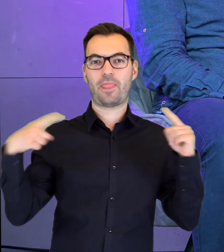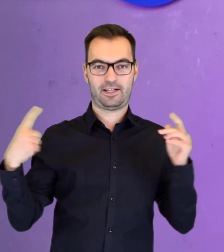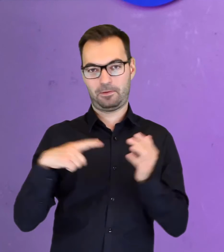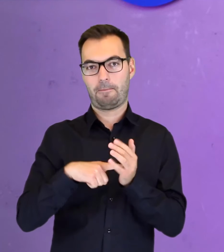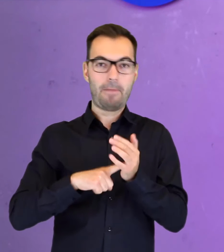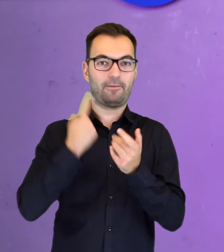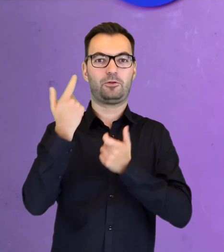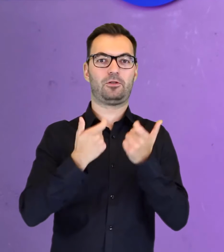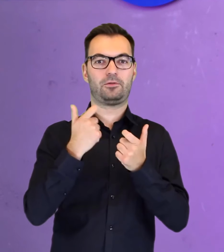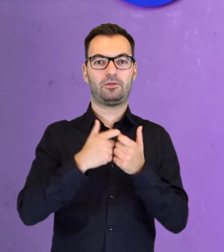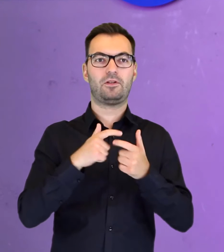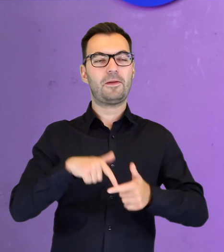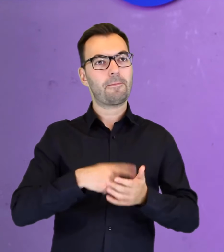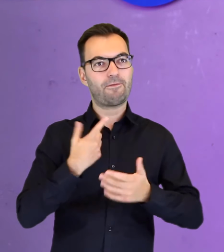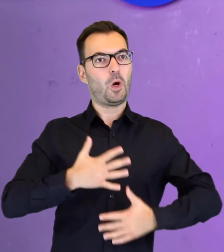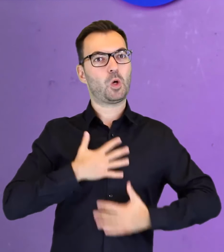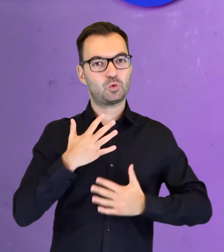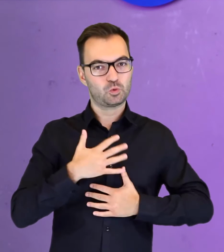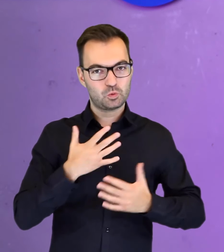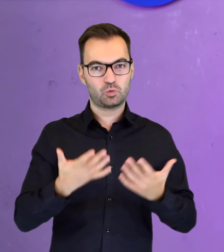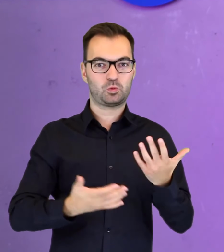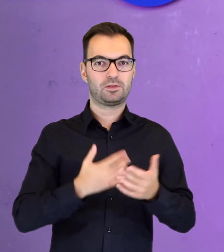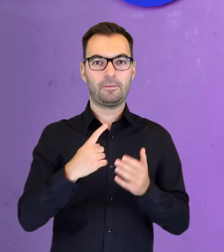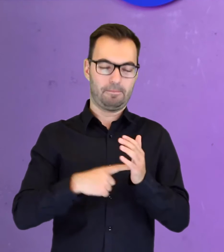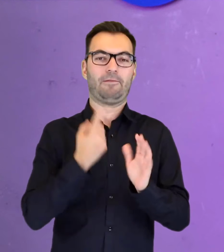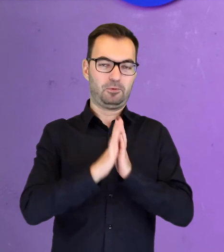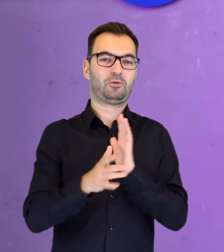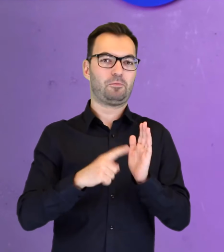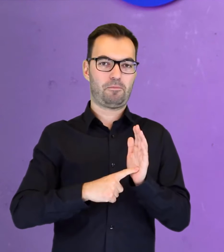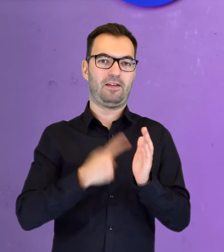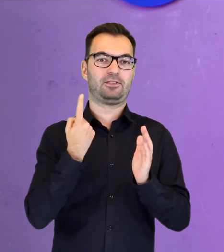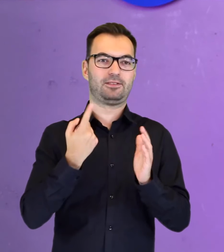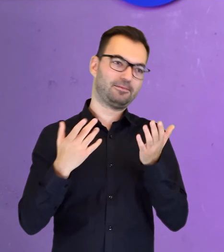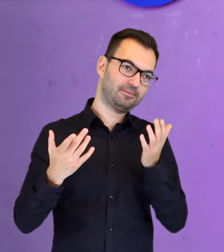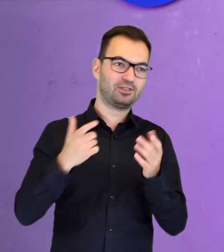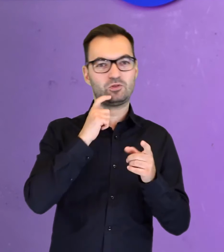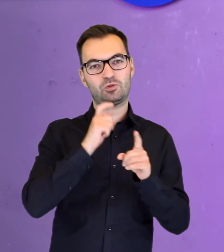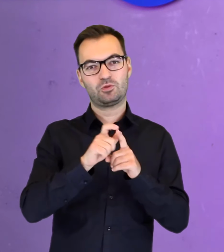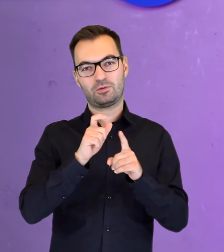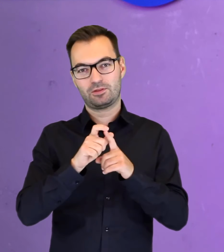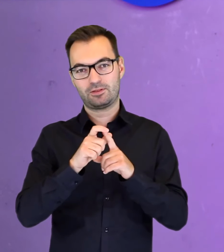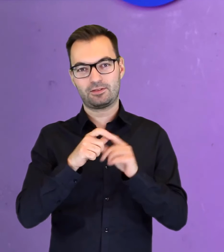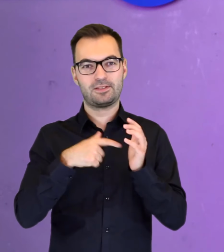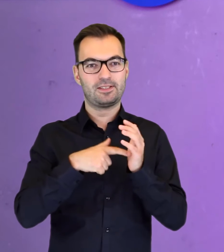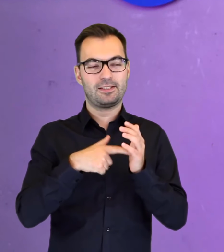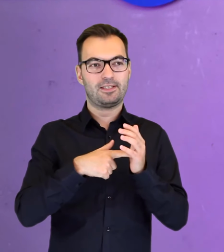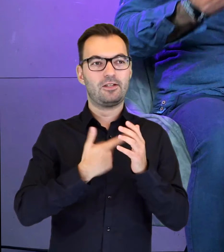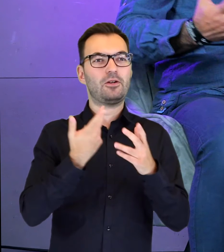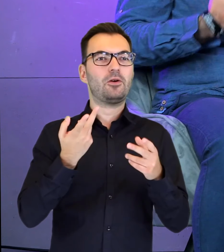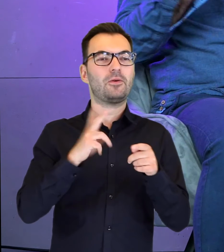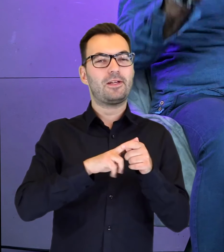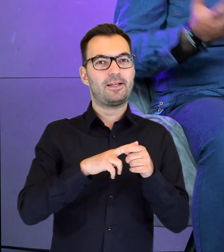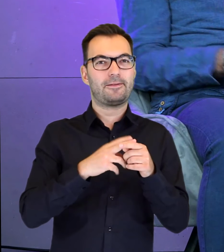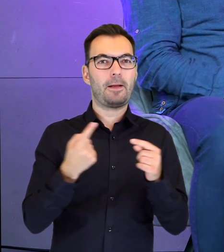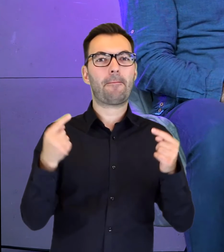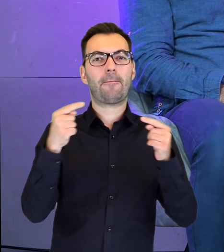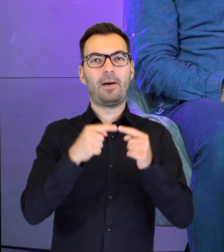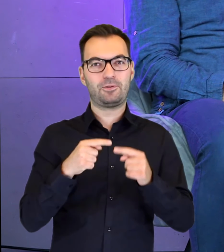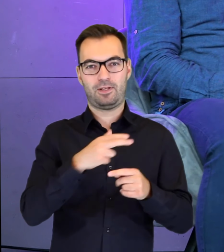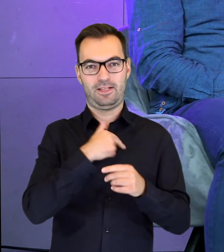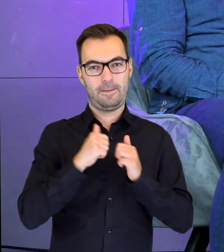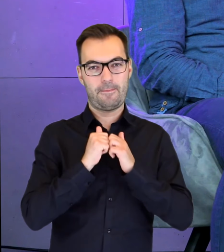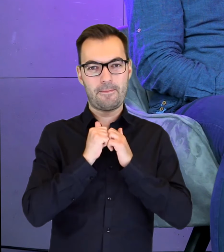z danym kontekście w danym odczuciu za pierwszym razem więc jest troszeczkę takie słowo